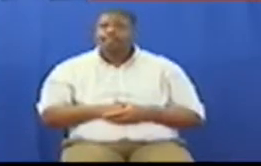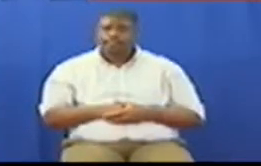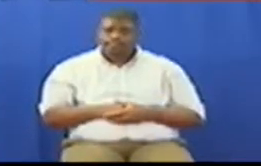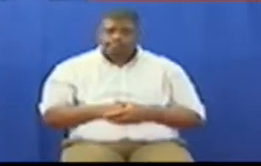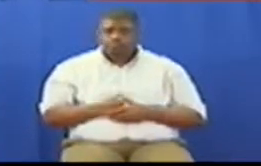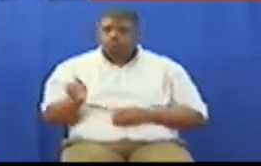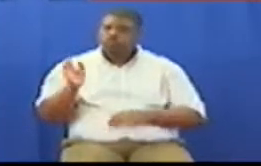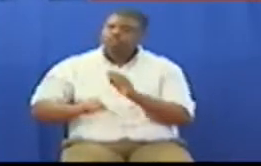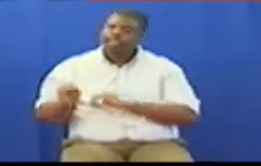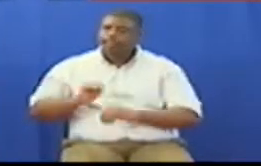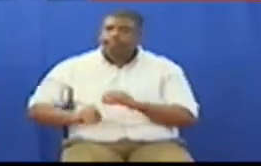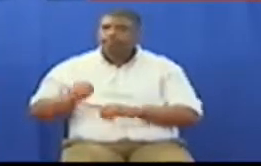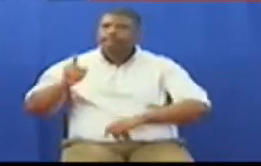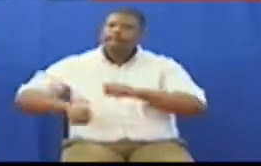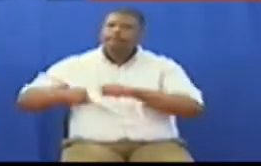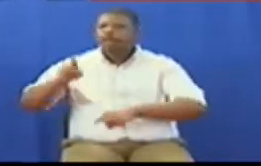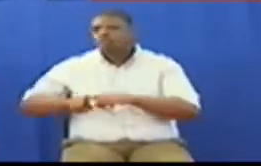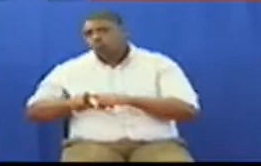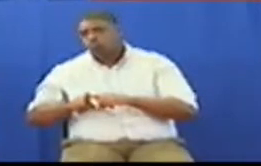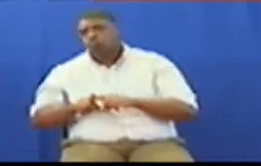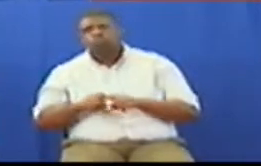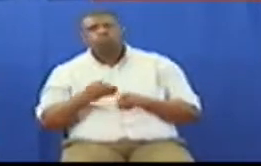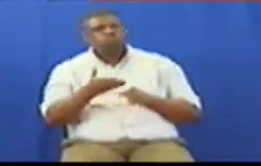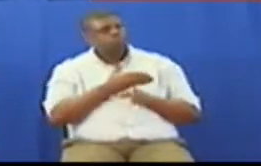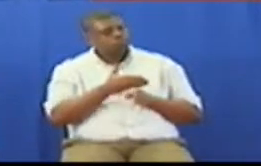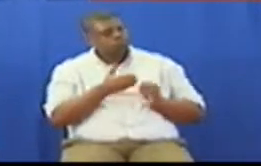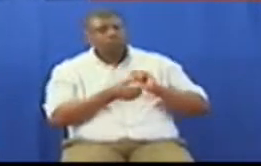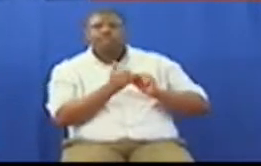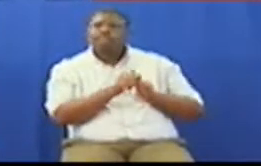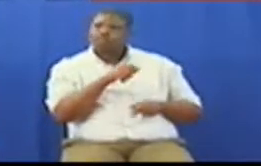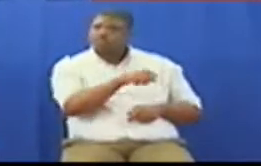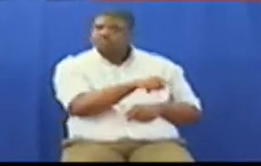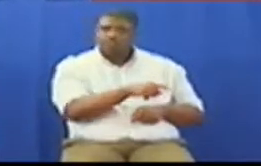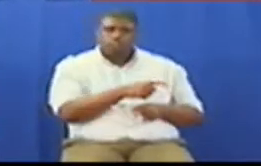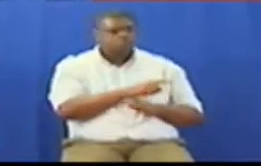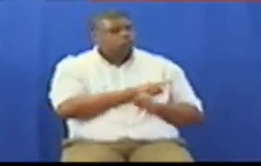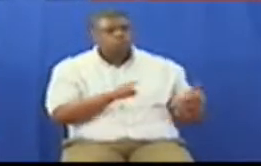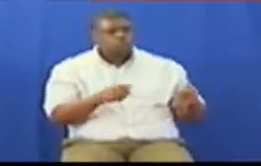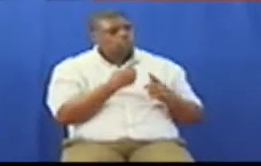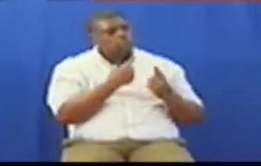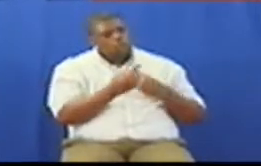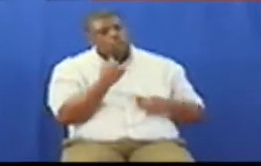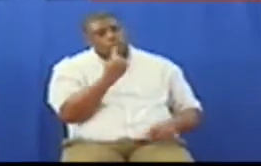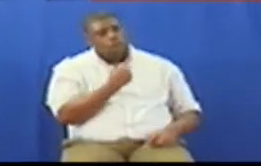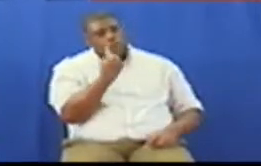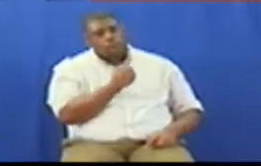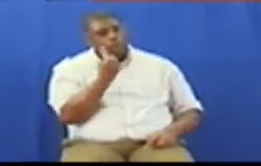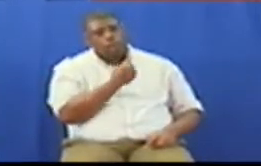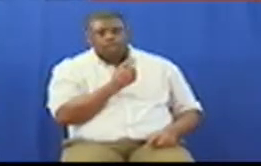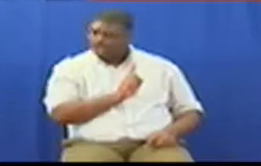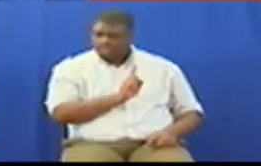katika kuchangia katika mapambano dhidi ya ili janga, tusio tunaongea tu mdomoni bila kuwa, mara nyingi sisi tumekuwa ni